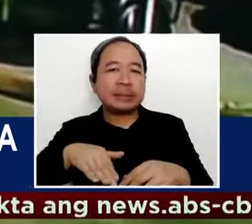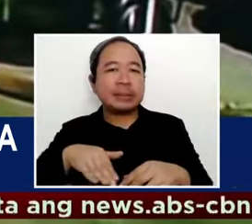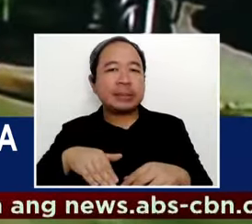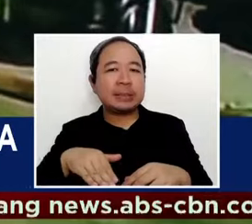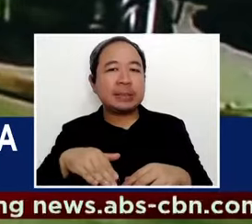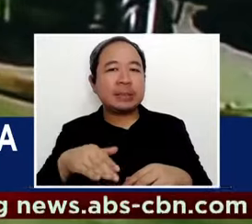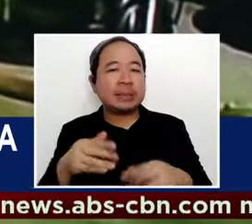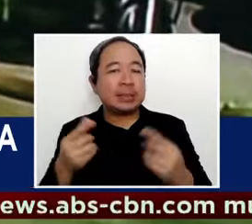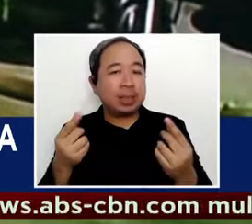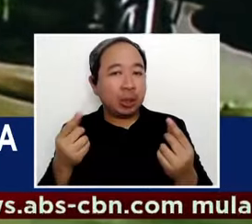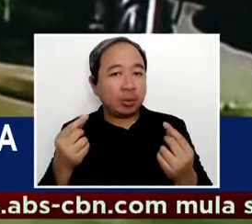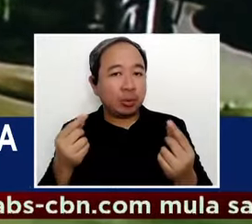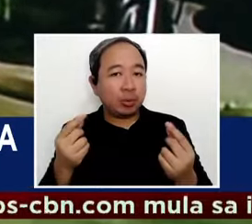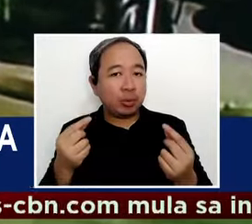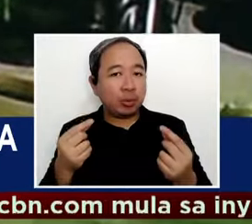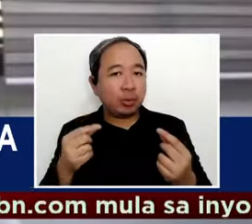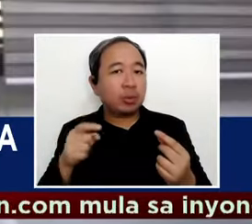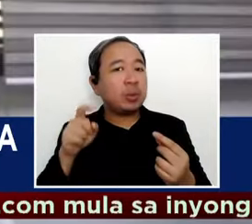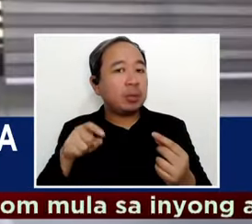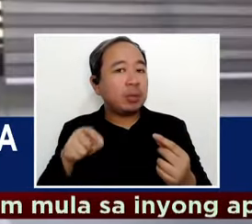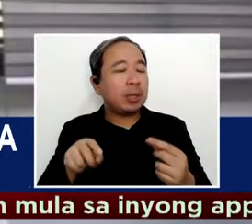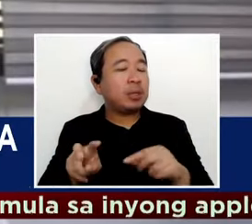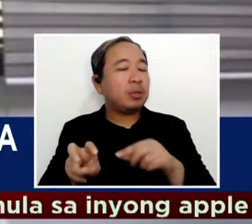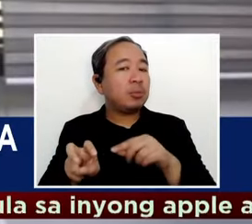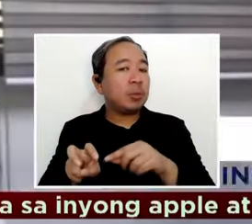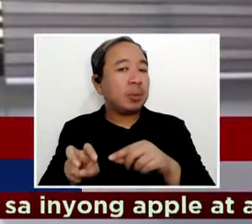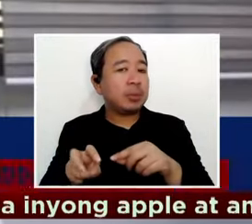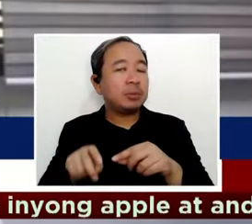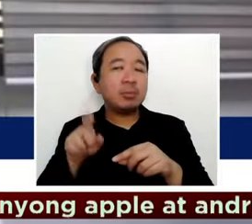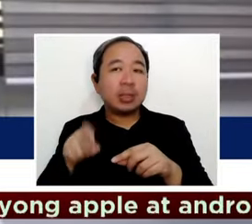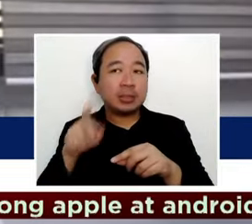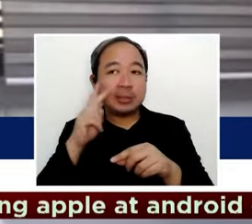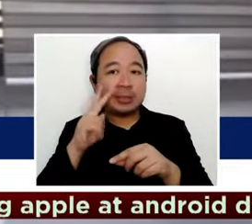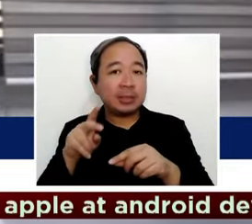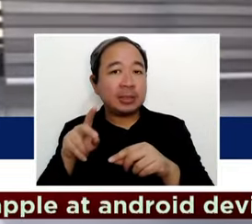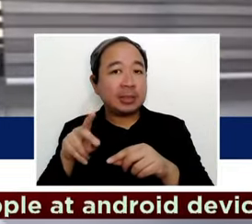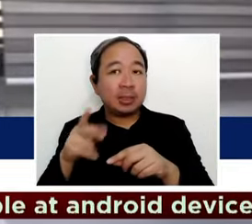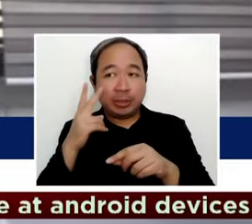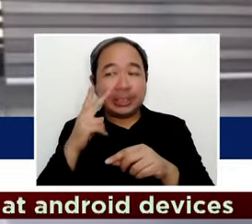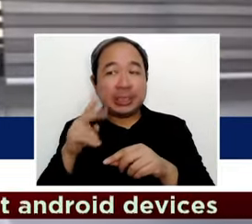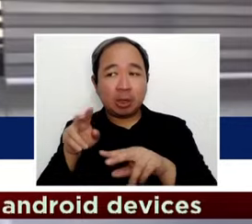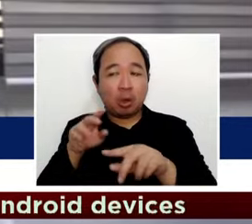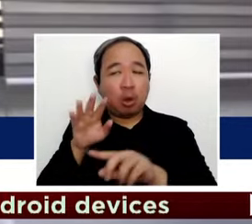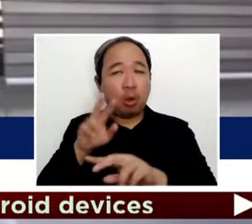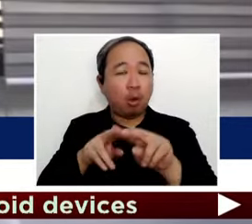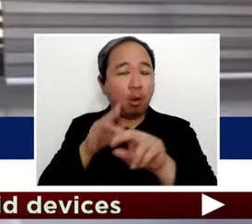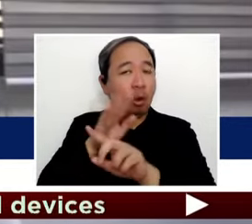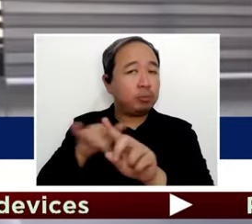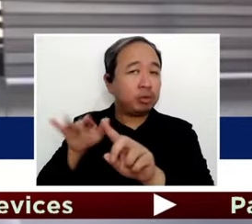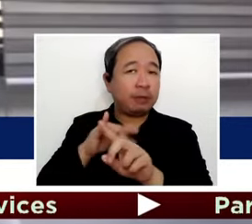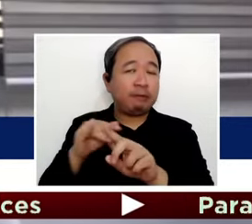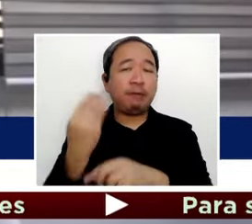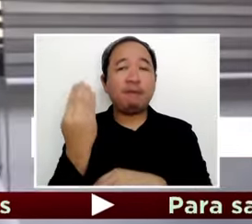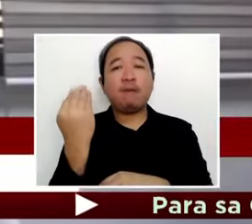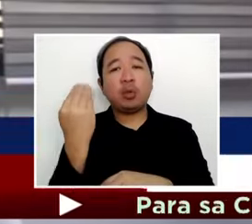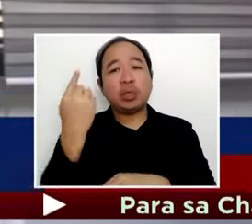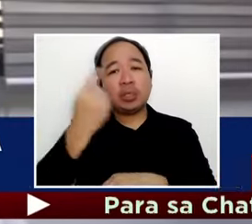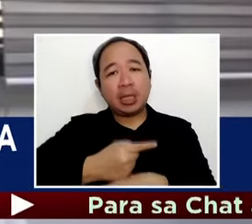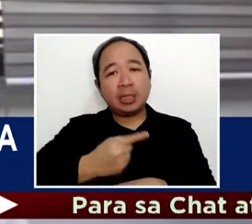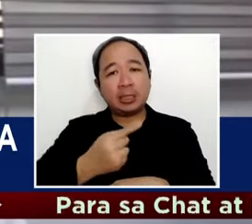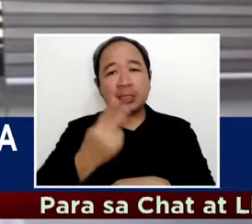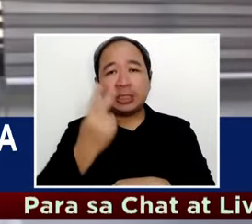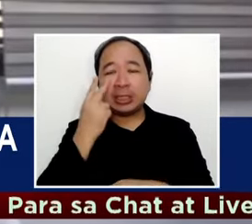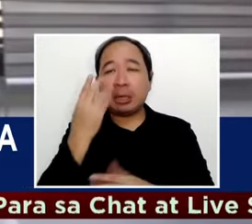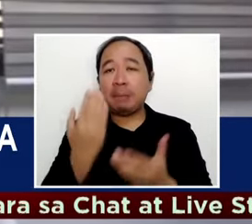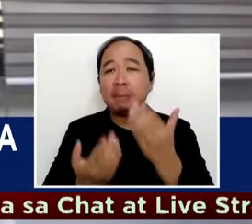no, is for the dog to have been contained, observed for 14 days for any incidents or